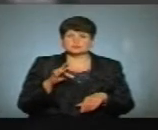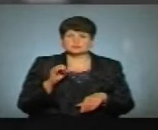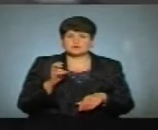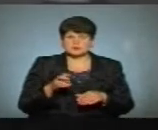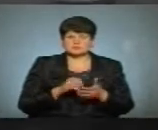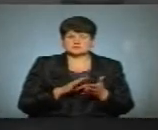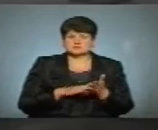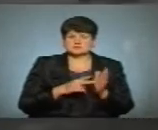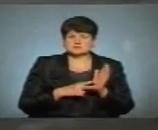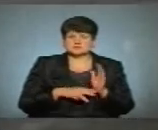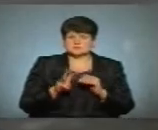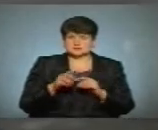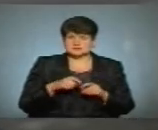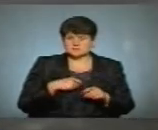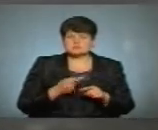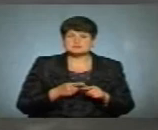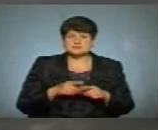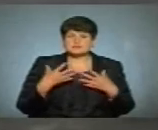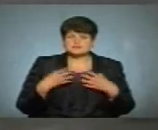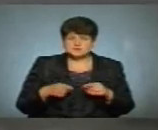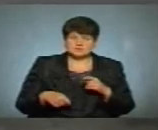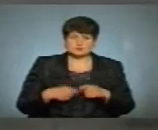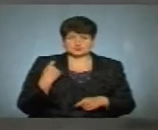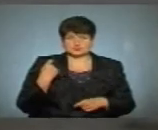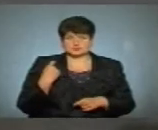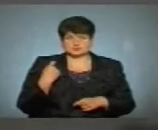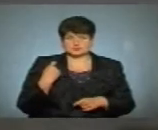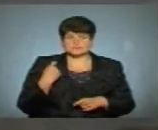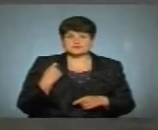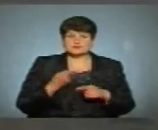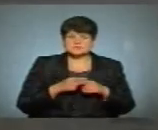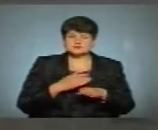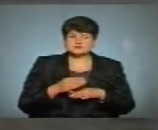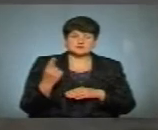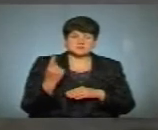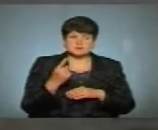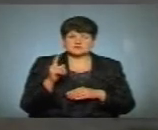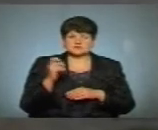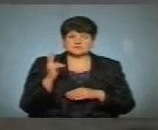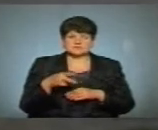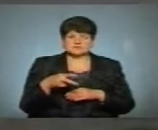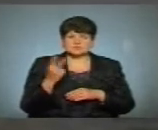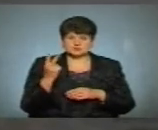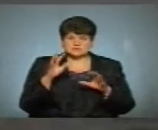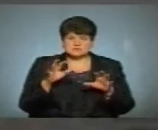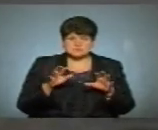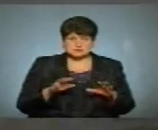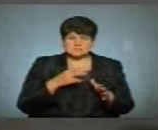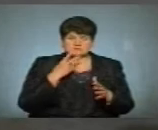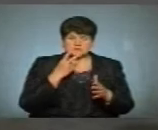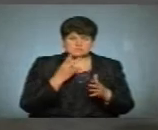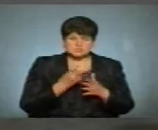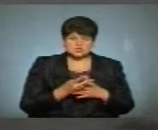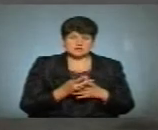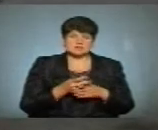швидкість 73 км, це вже є порушення. І вище, це частина перша статті 122 передбачає Кодекс України